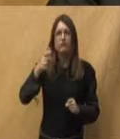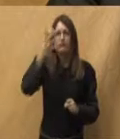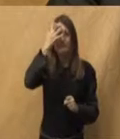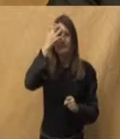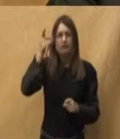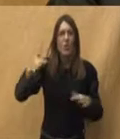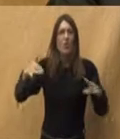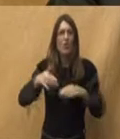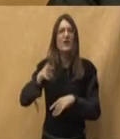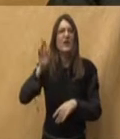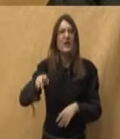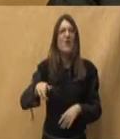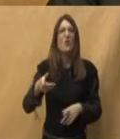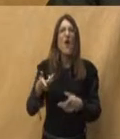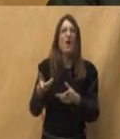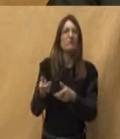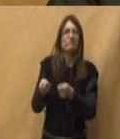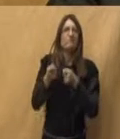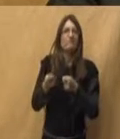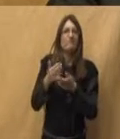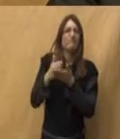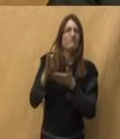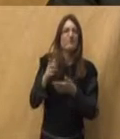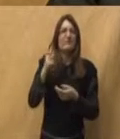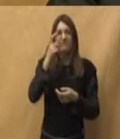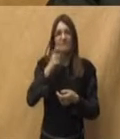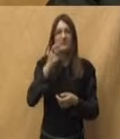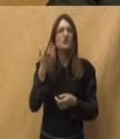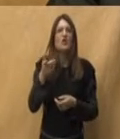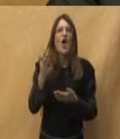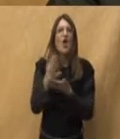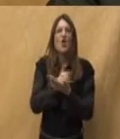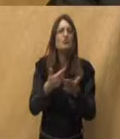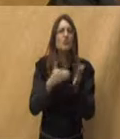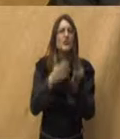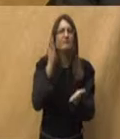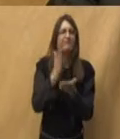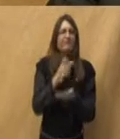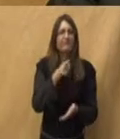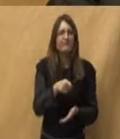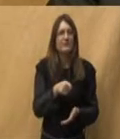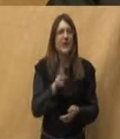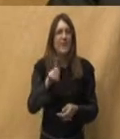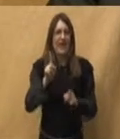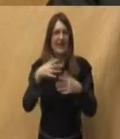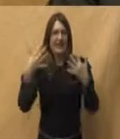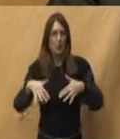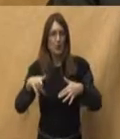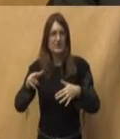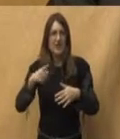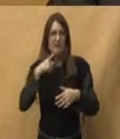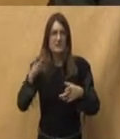imaju prilično velike predrasude o tome šta čemu služi. Imate, recimo, industrija za